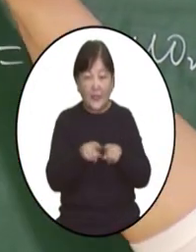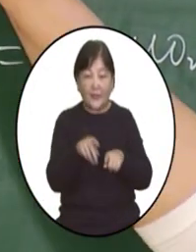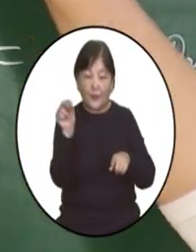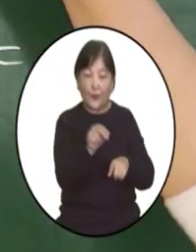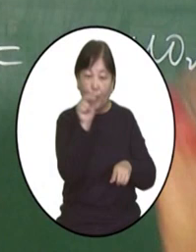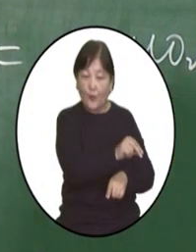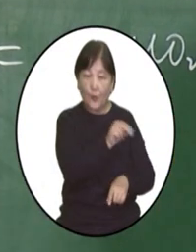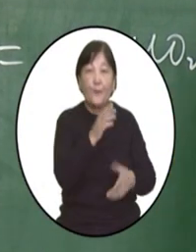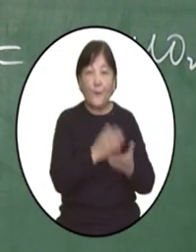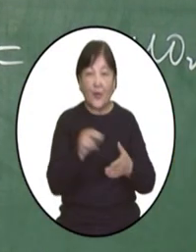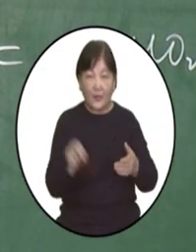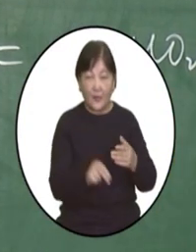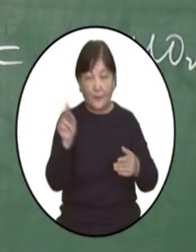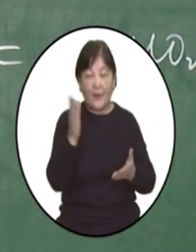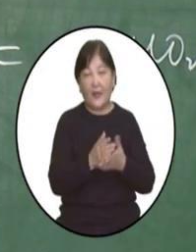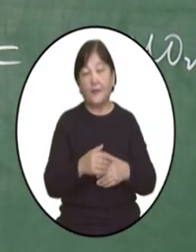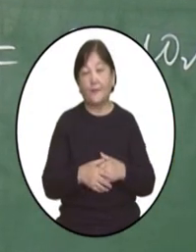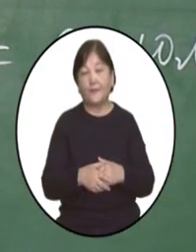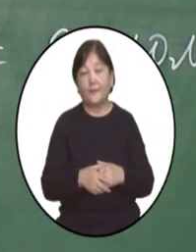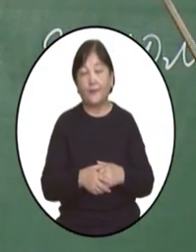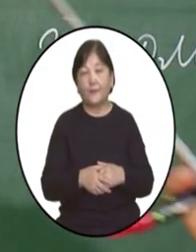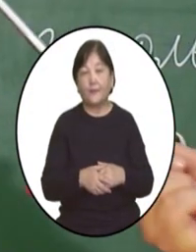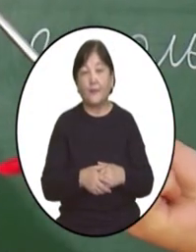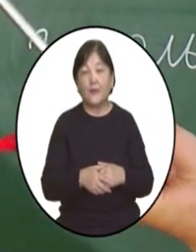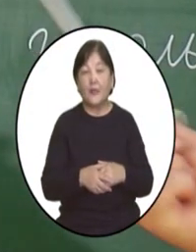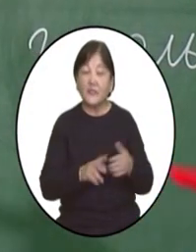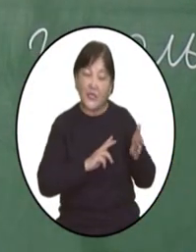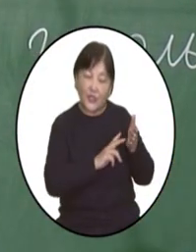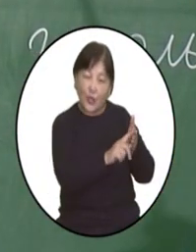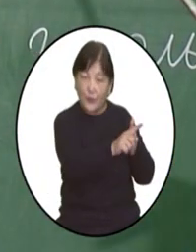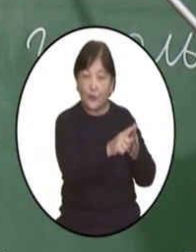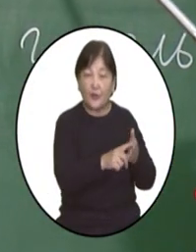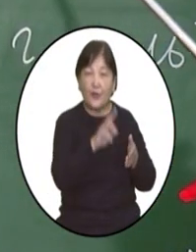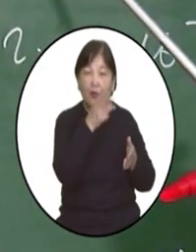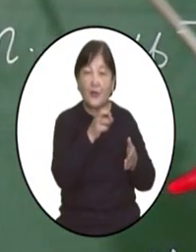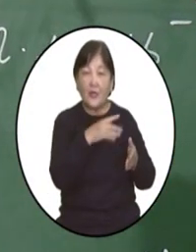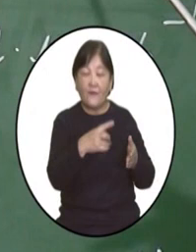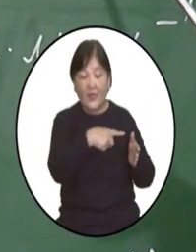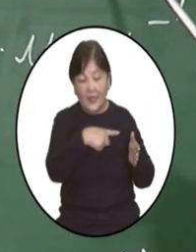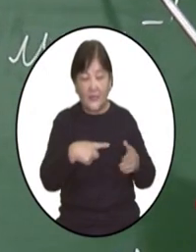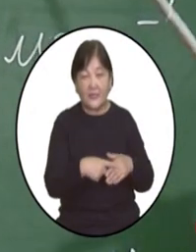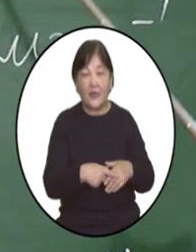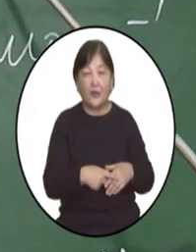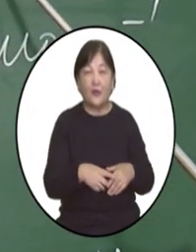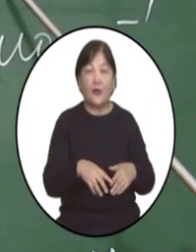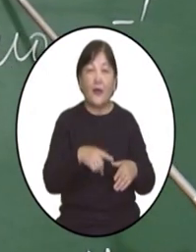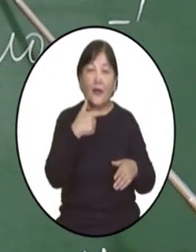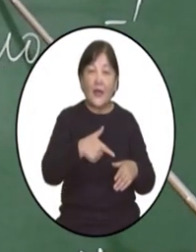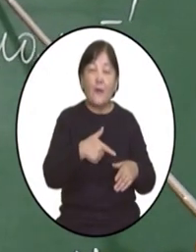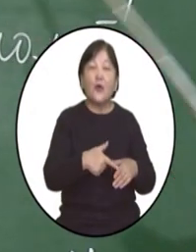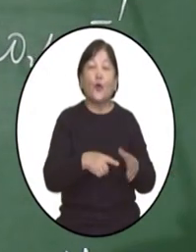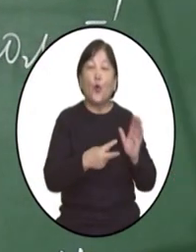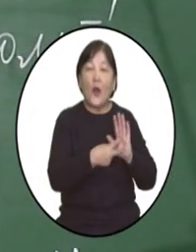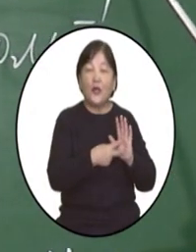Кельвин, Кельвинтэйгээ хураагдах нь байна. За, цаашаа яваад Кельвиний хасчлаа. Грамыг үрчгэн жоул, хуах нь